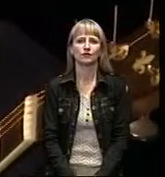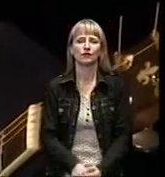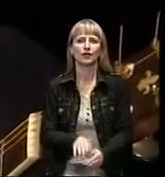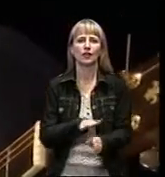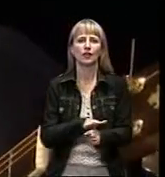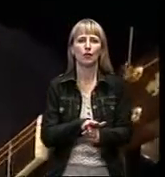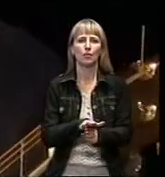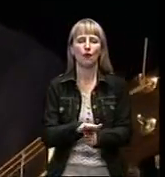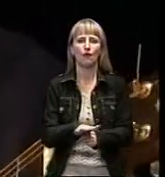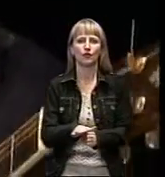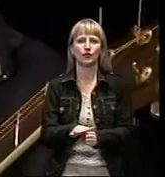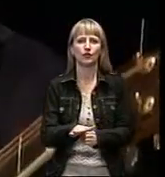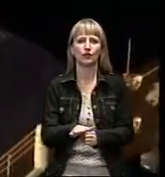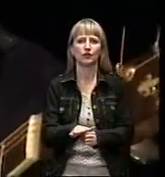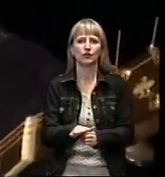наповнює